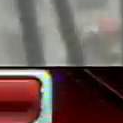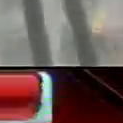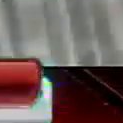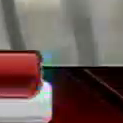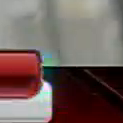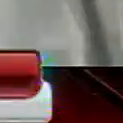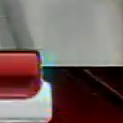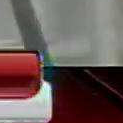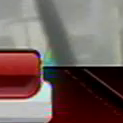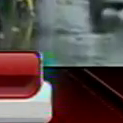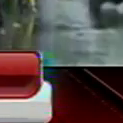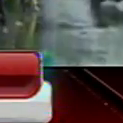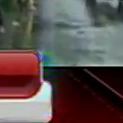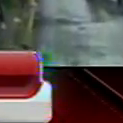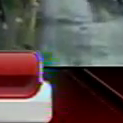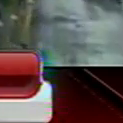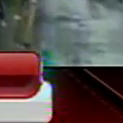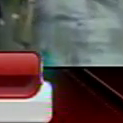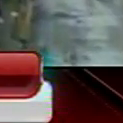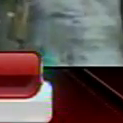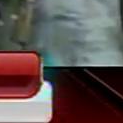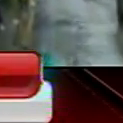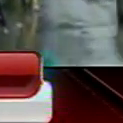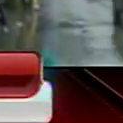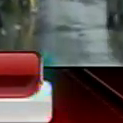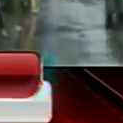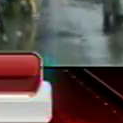dilancar pemimpin Hamas jadi sasaran